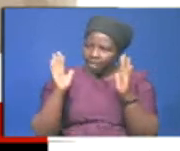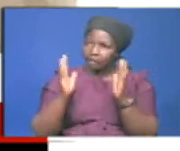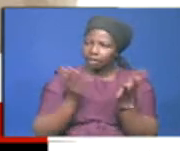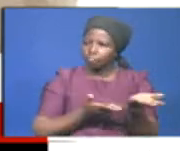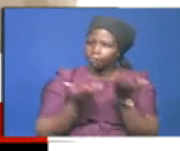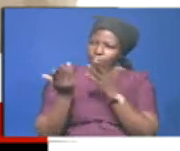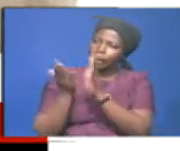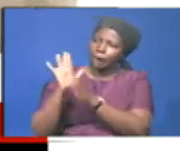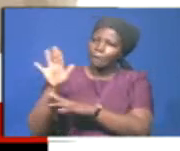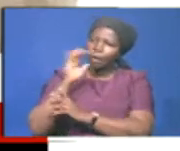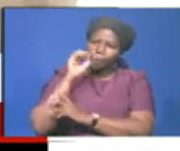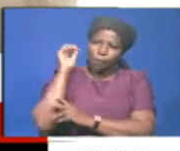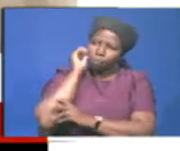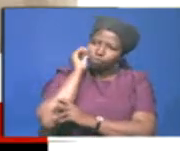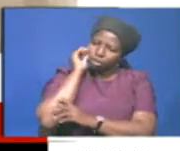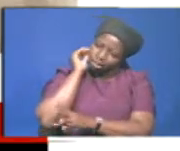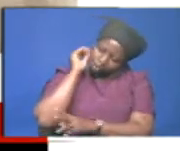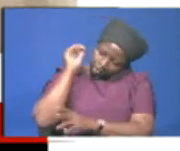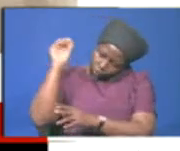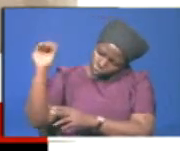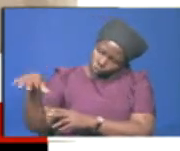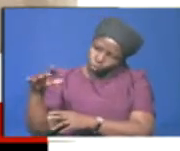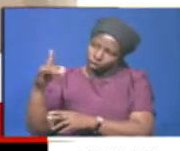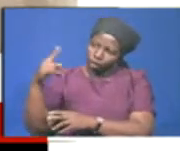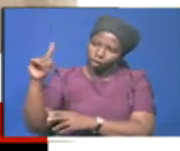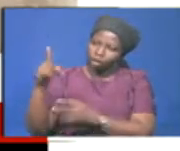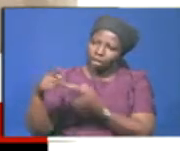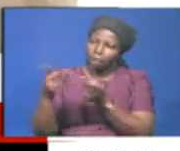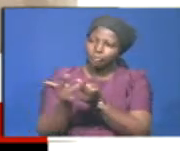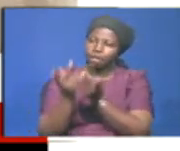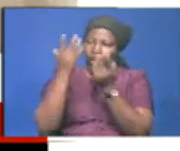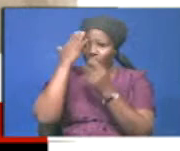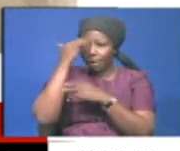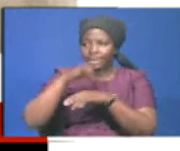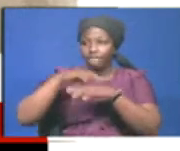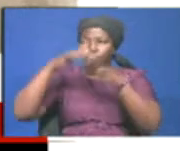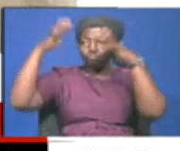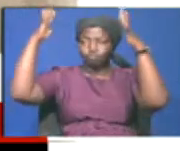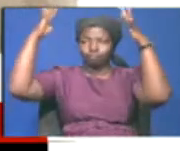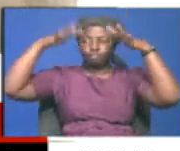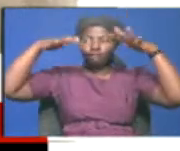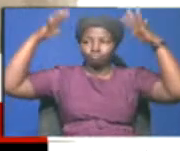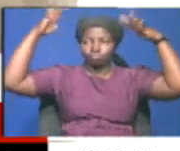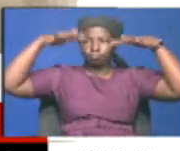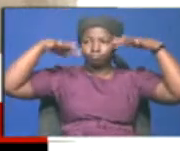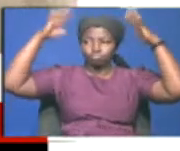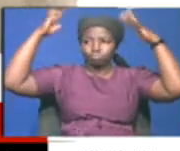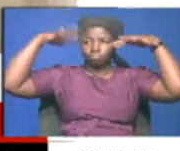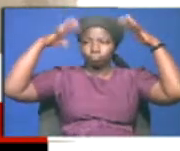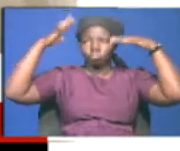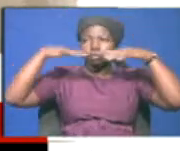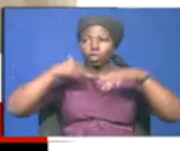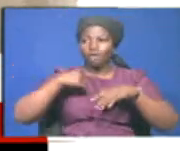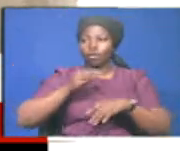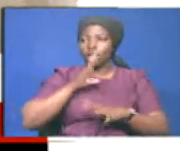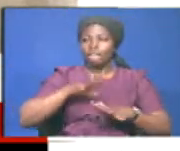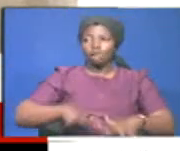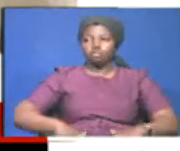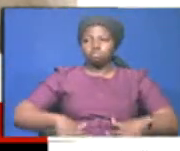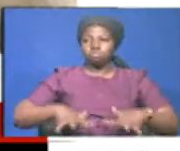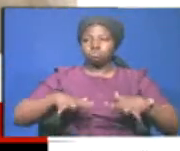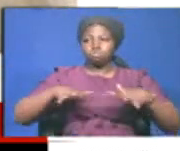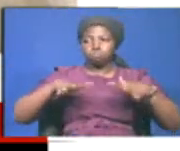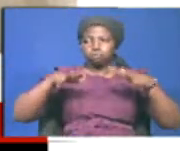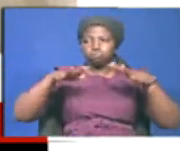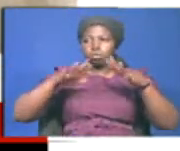nyumbani uweke mahali inafaa. Kwa sababu wakati kunanyesha kunakuwa na mafuriko na hii plastiki